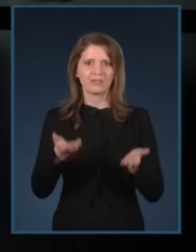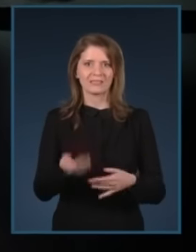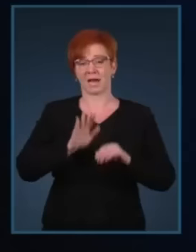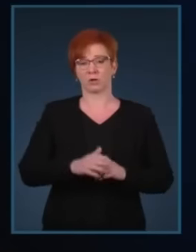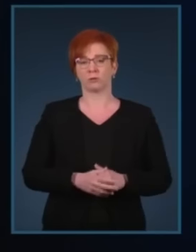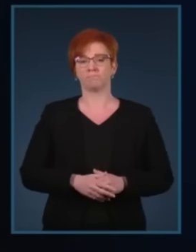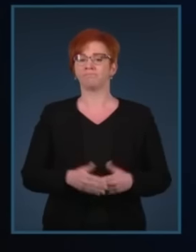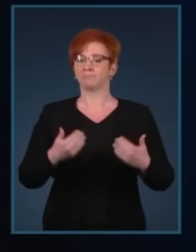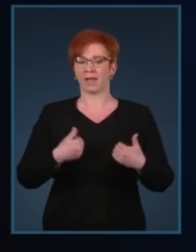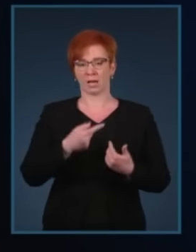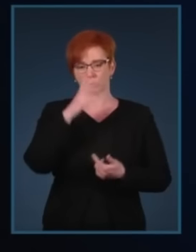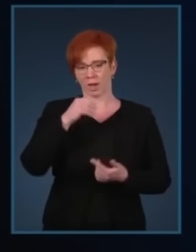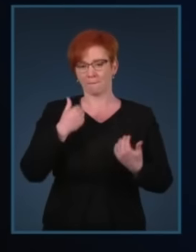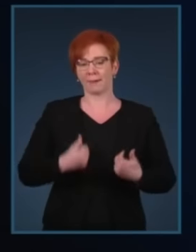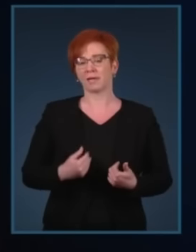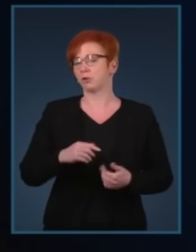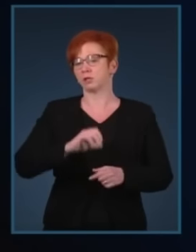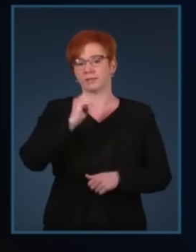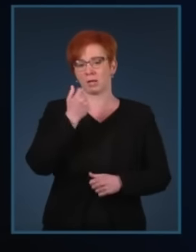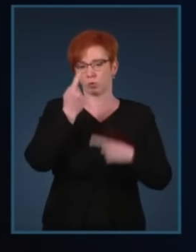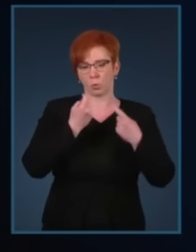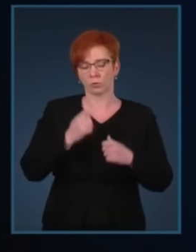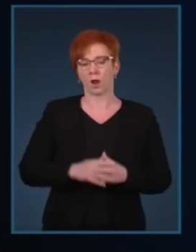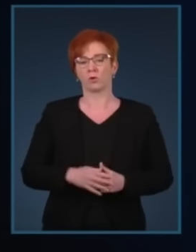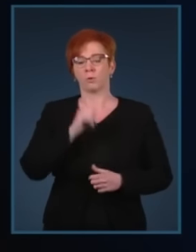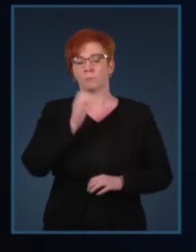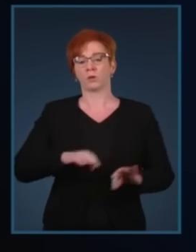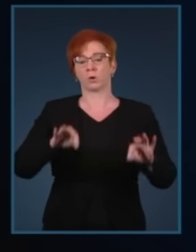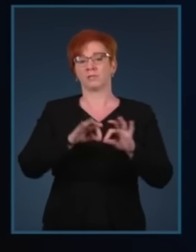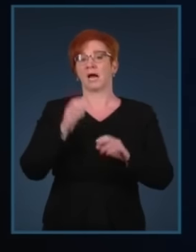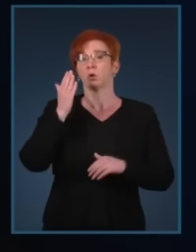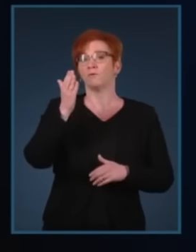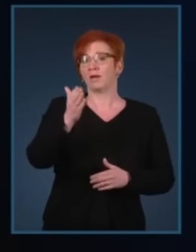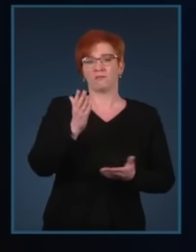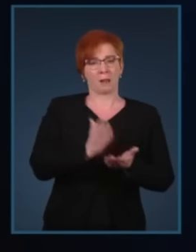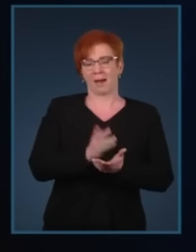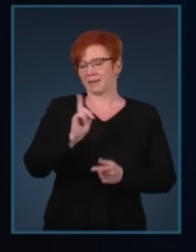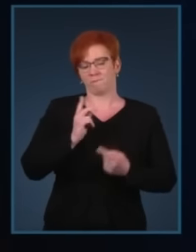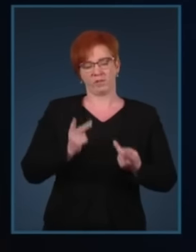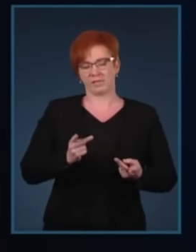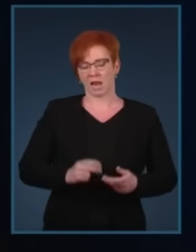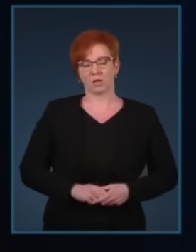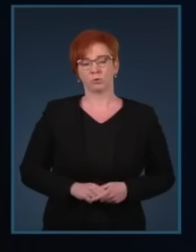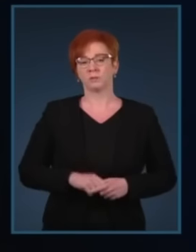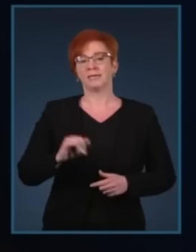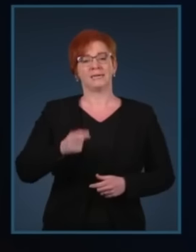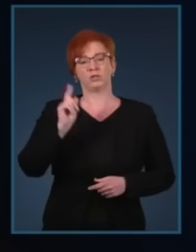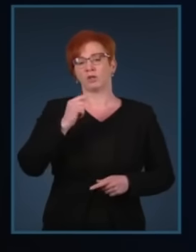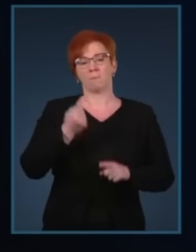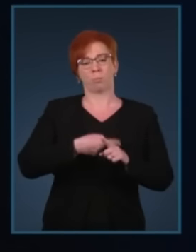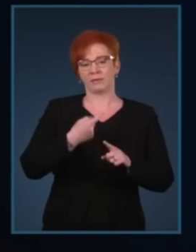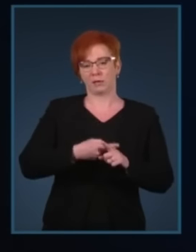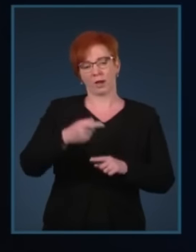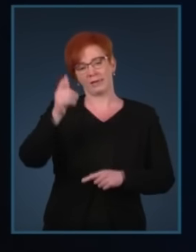Szakemberként nekem az az első gondolatom, hogy Magyarország jövőjével már nem viccelhetünk, és nem politikai, ideológiai